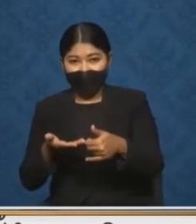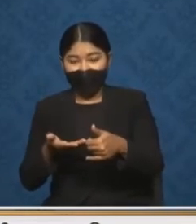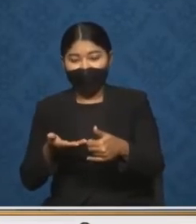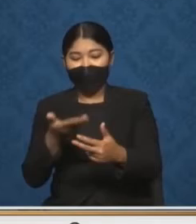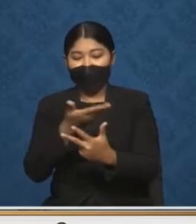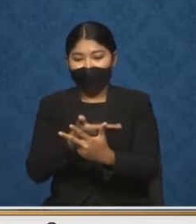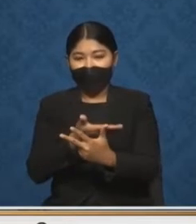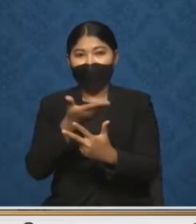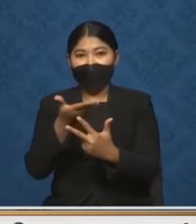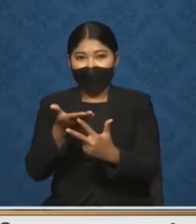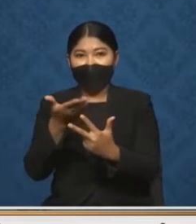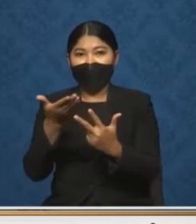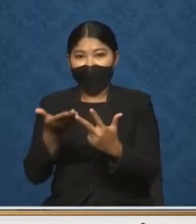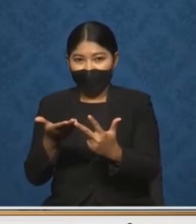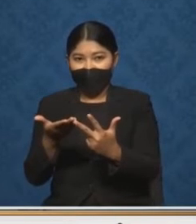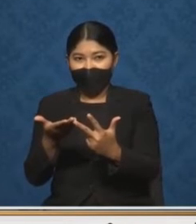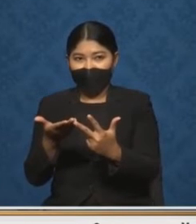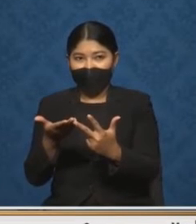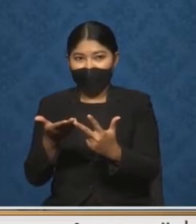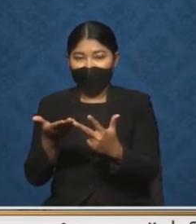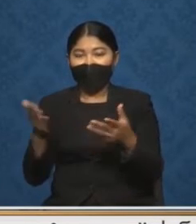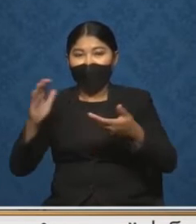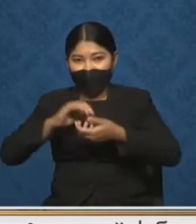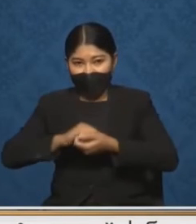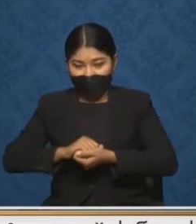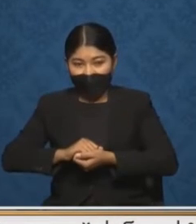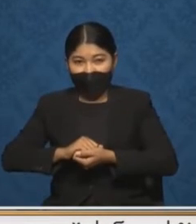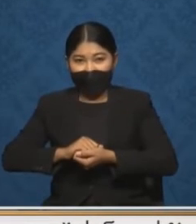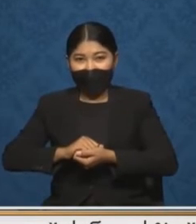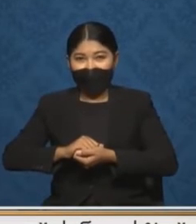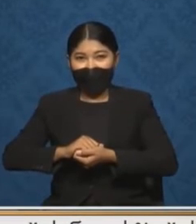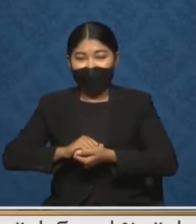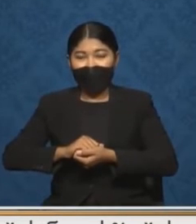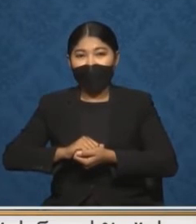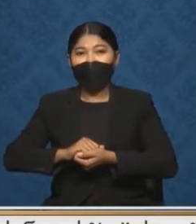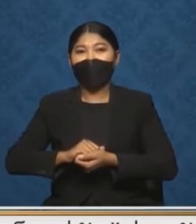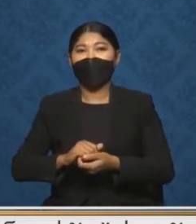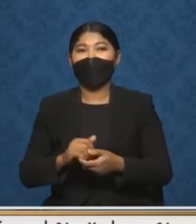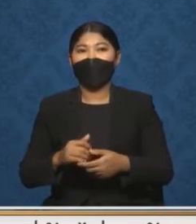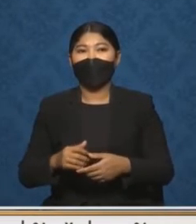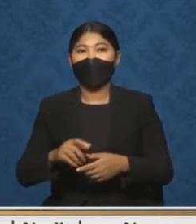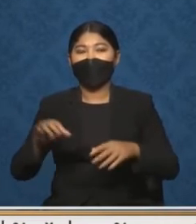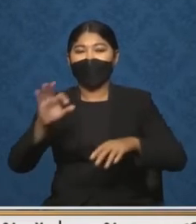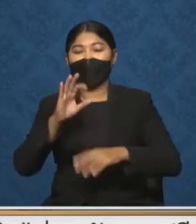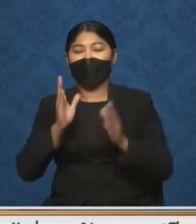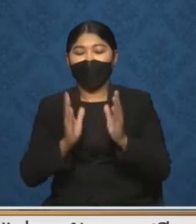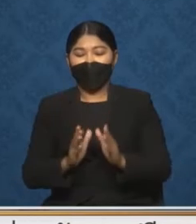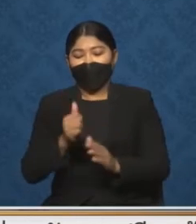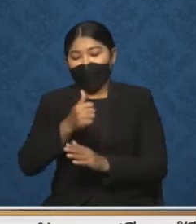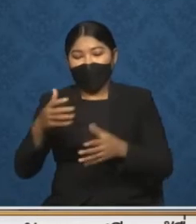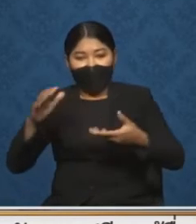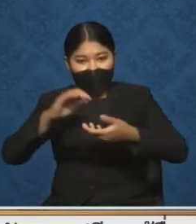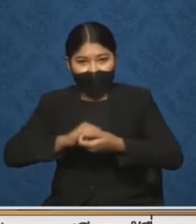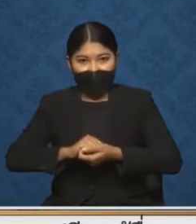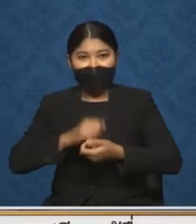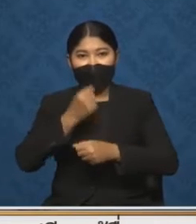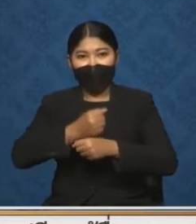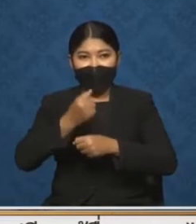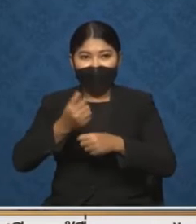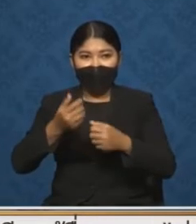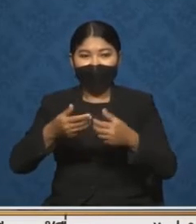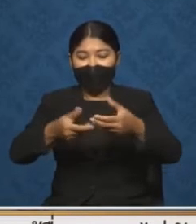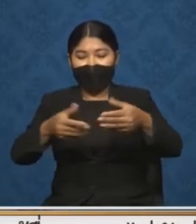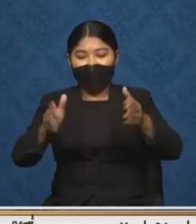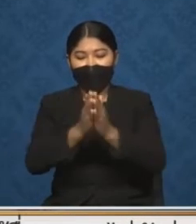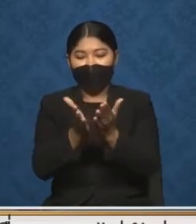ท่าน empireเชเศษ ทัยเศษซ่งได้รวมกันกับส่นเพอนสมาชิกท่านอนๆ ดำเนินการและนำหนงศือซึ่งเป็น